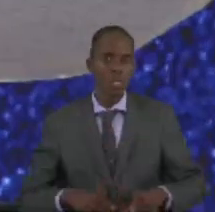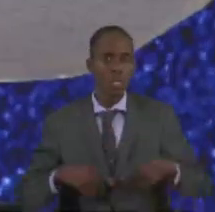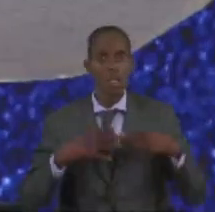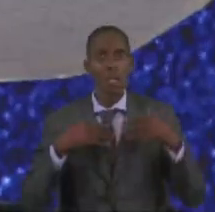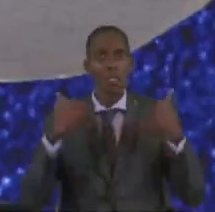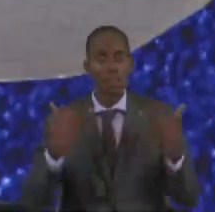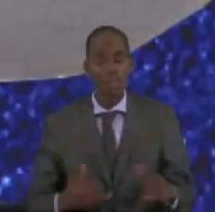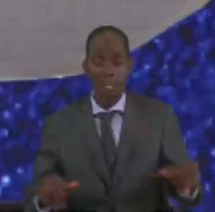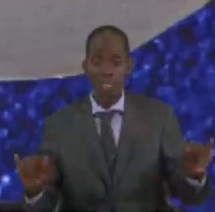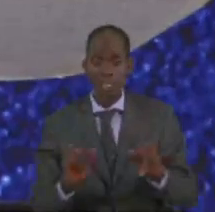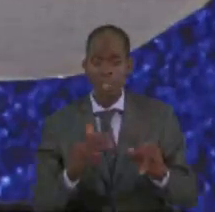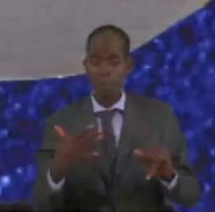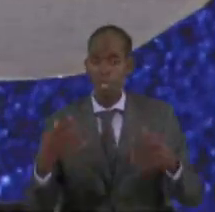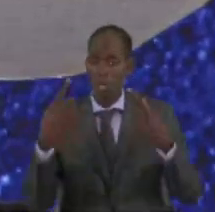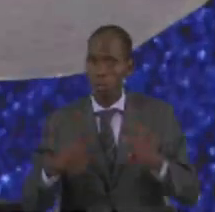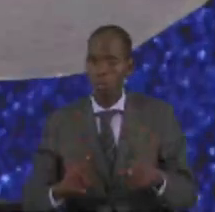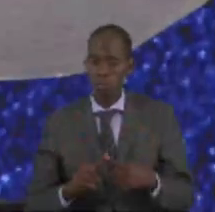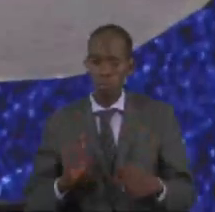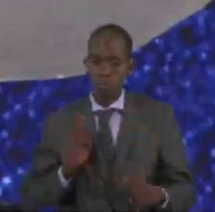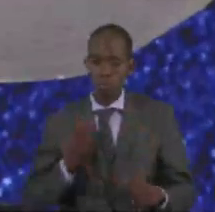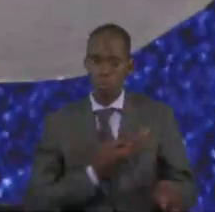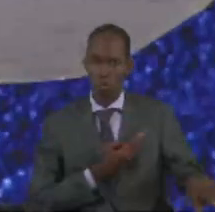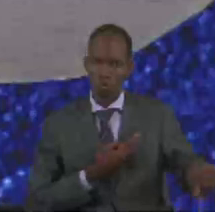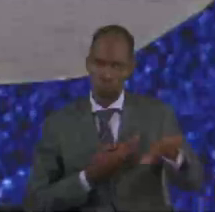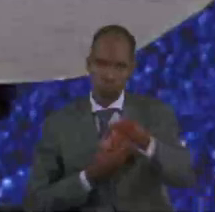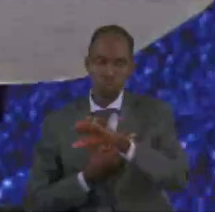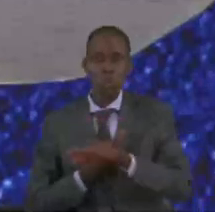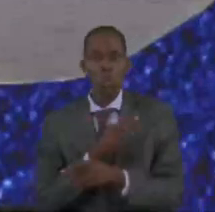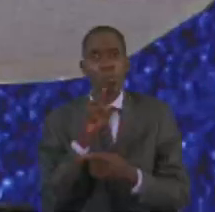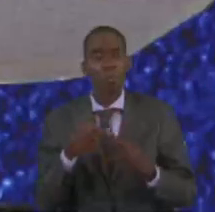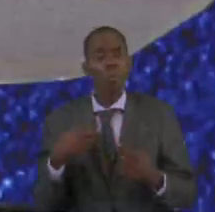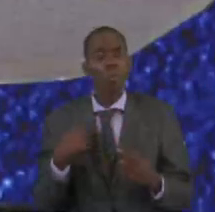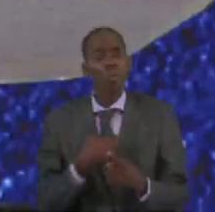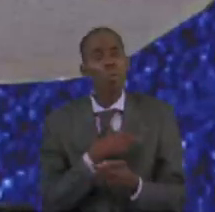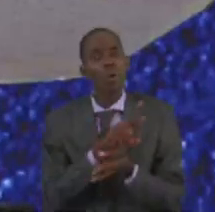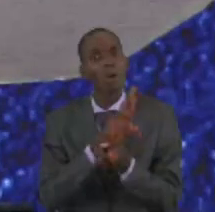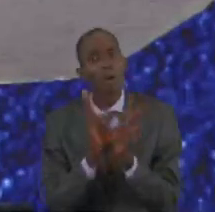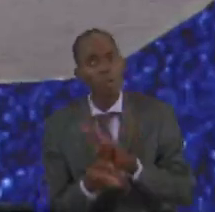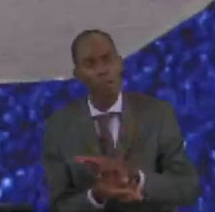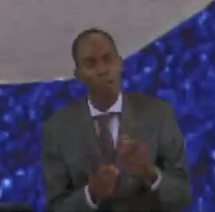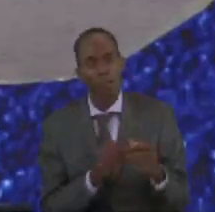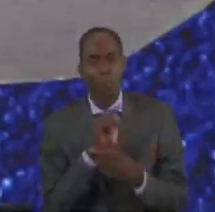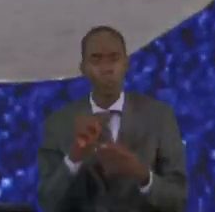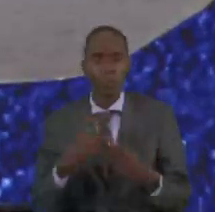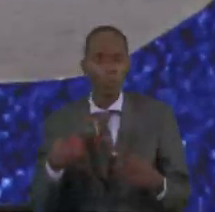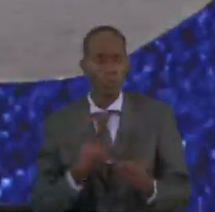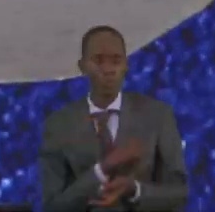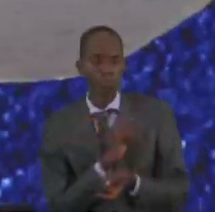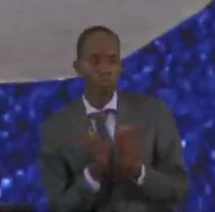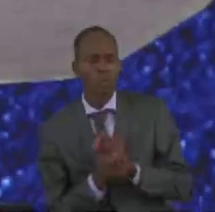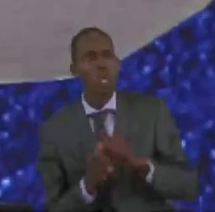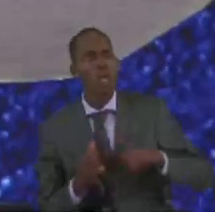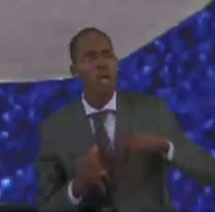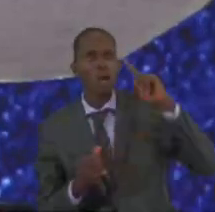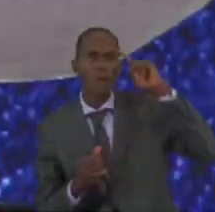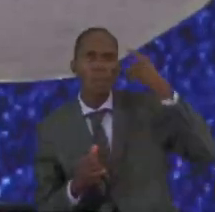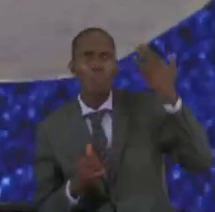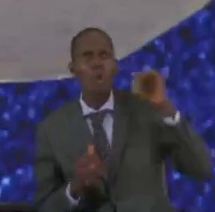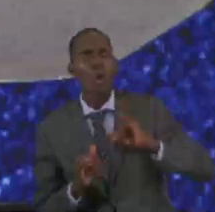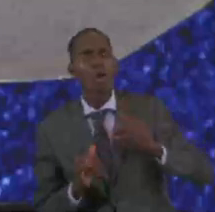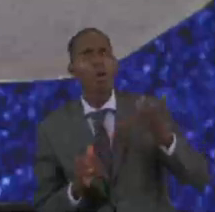vie. Et maintenant, la même chose nous arrive. Lorsqu'on se repent, lorsque nous détournons,